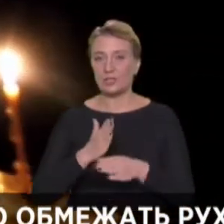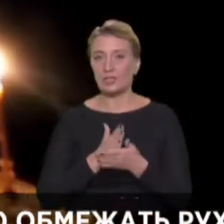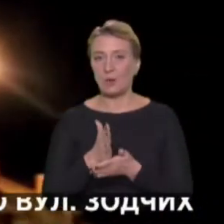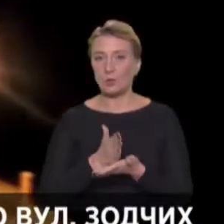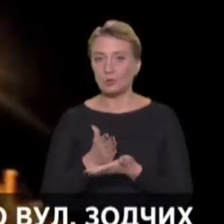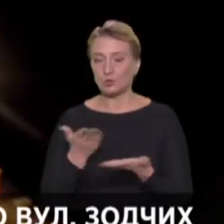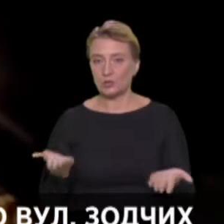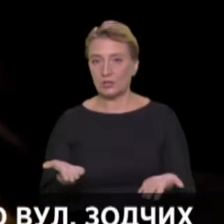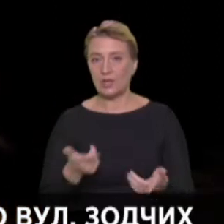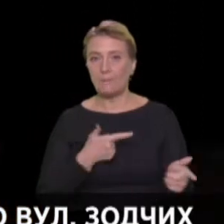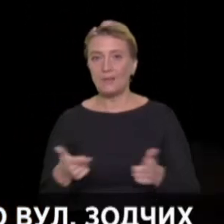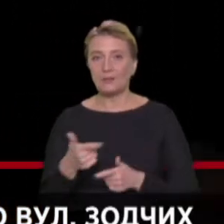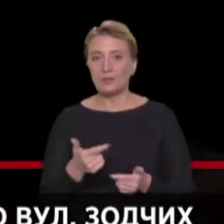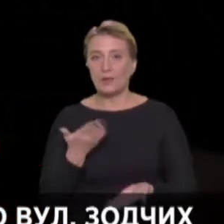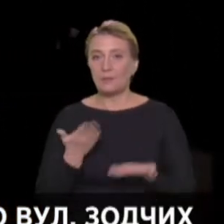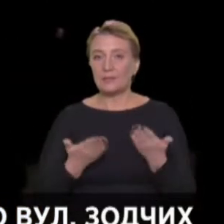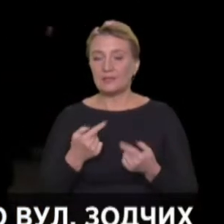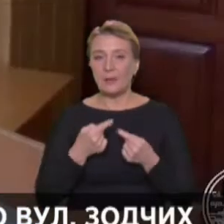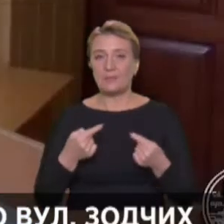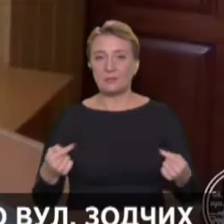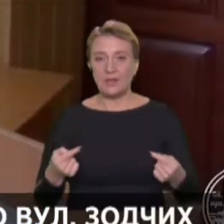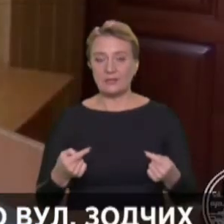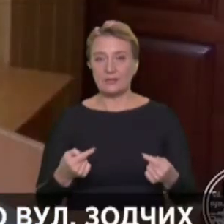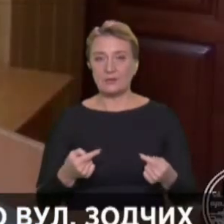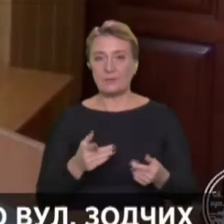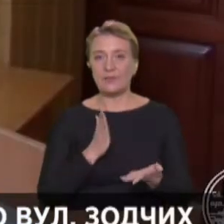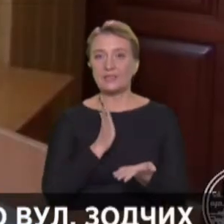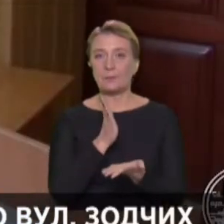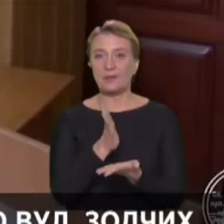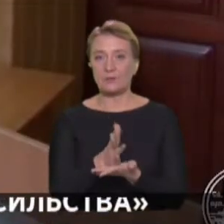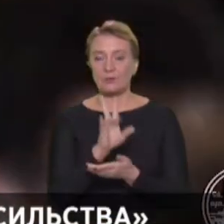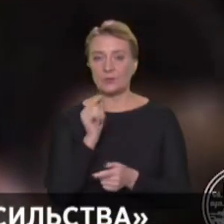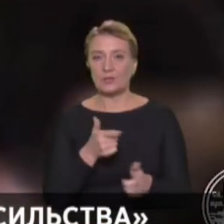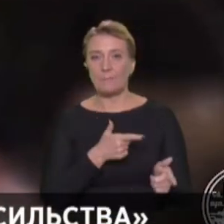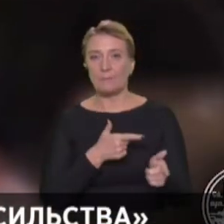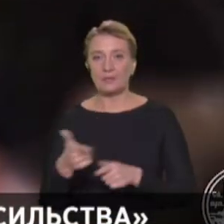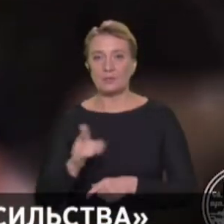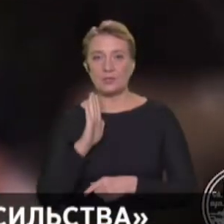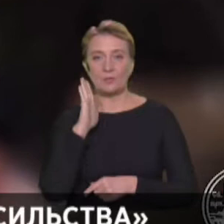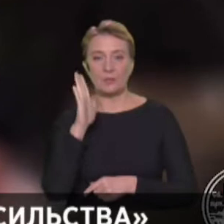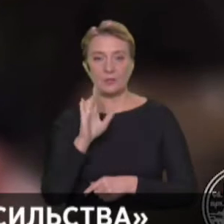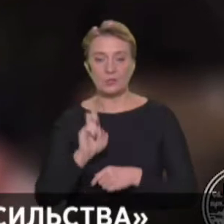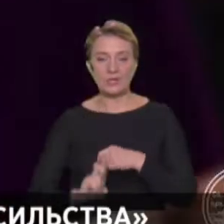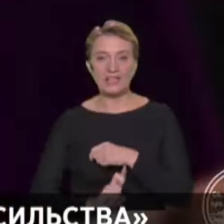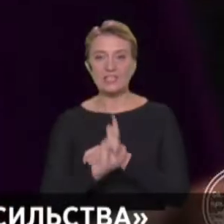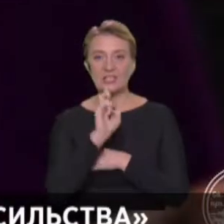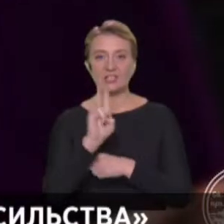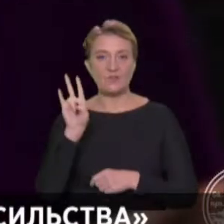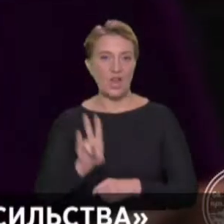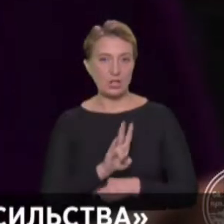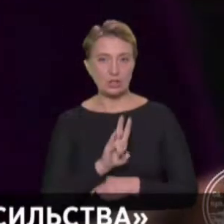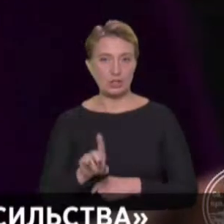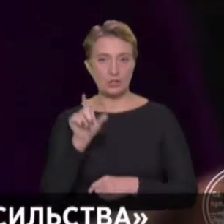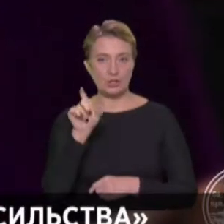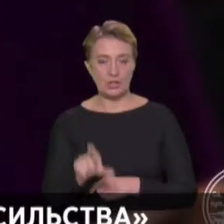самопідготовка. Переважна кількість предметів у духовних школах спрямована саме на підготовку майбутніх священників. Хоча, звісно, вивчаються